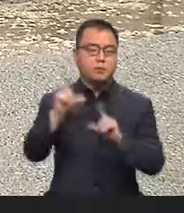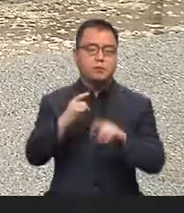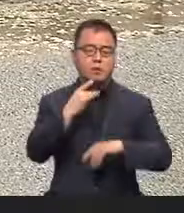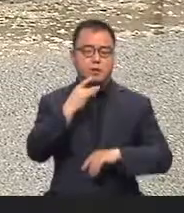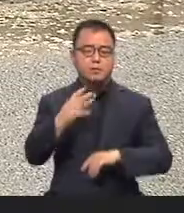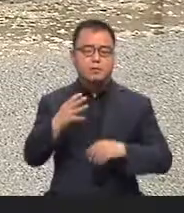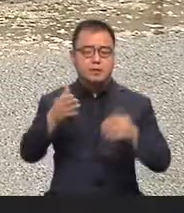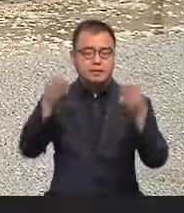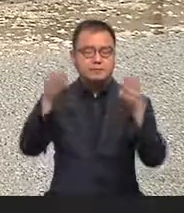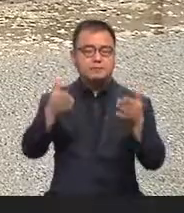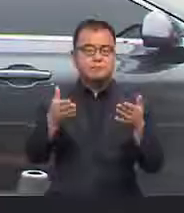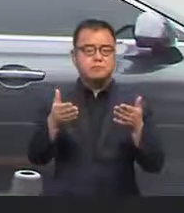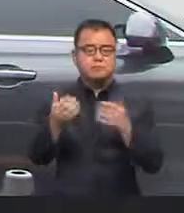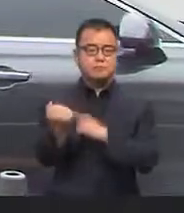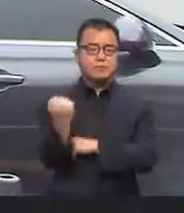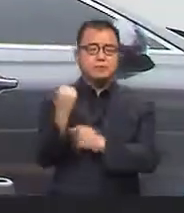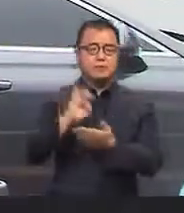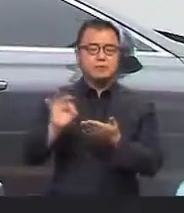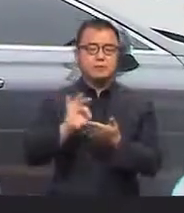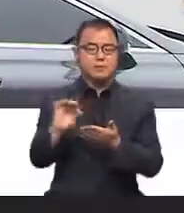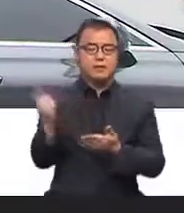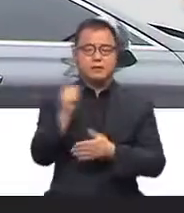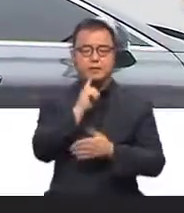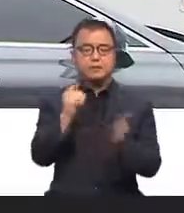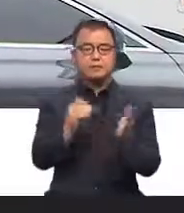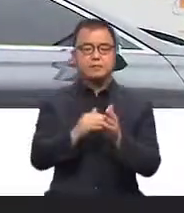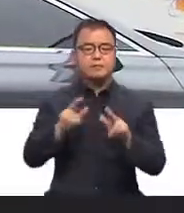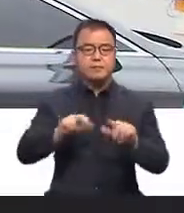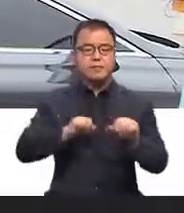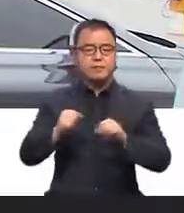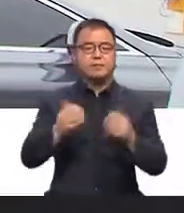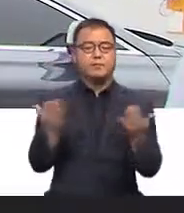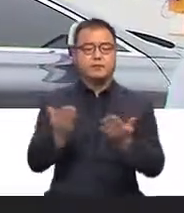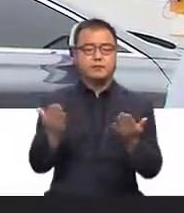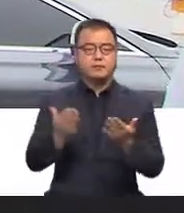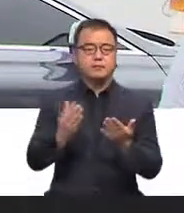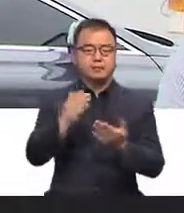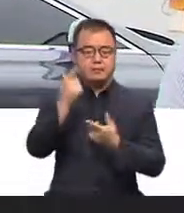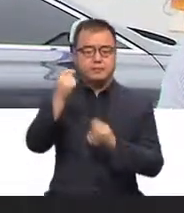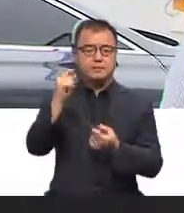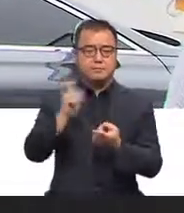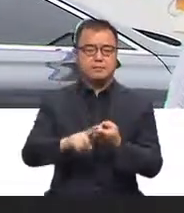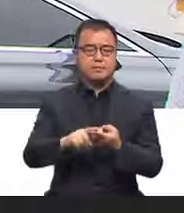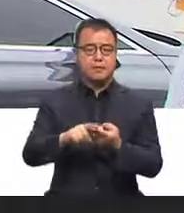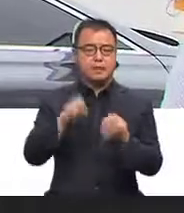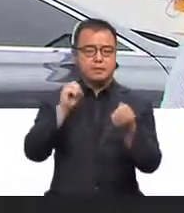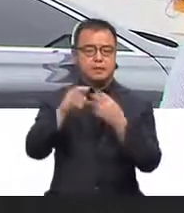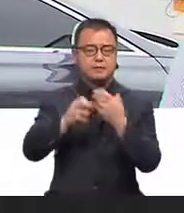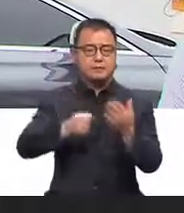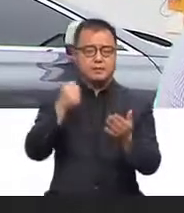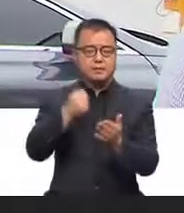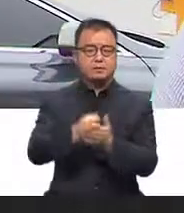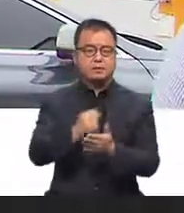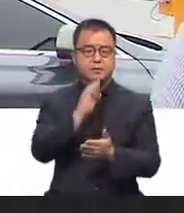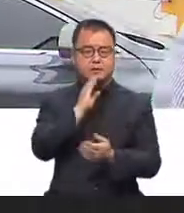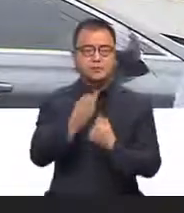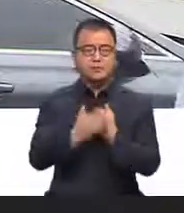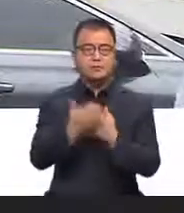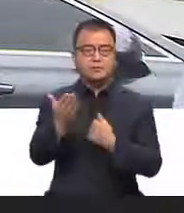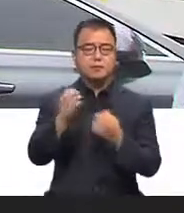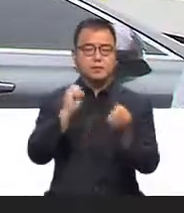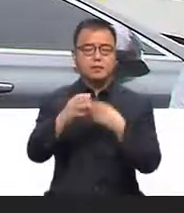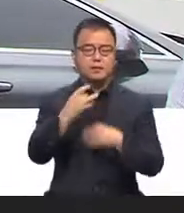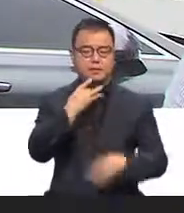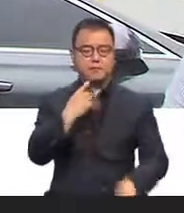쏟지 않기로 한 겁니다. 지금 하시는 행태들이 그냥 딱 그거 같아요. 답정 너. 답은 정해져 있으니 넌 대답만 해.